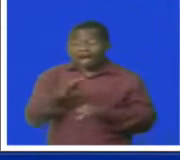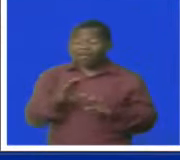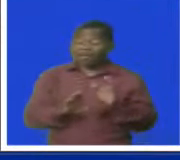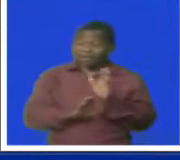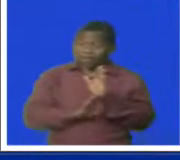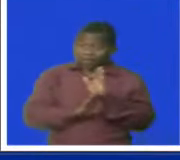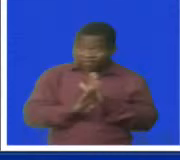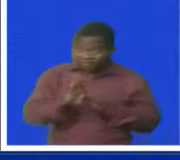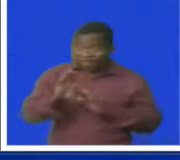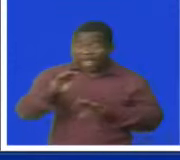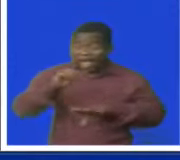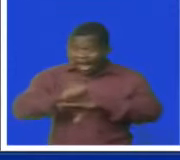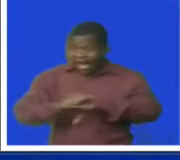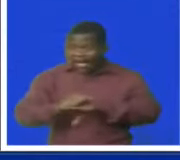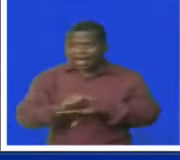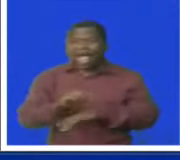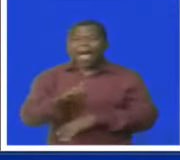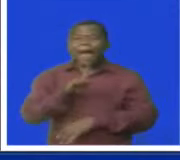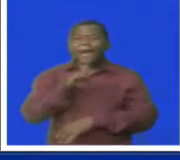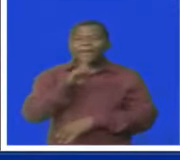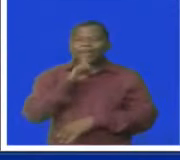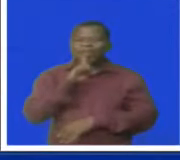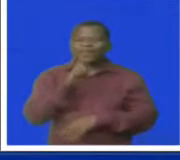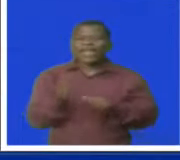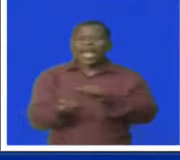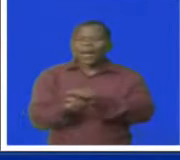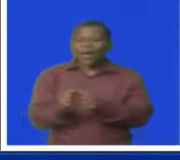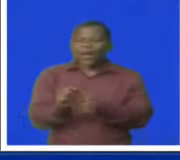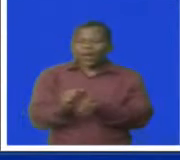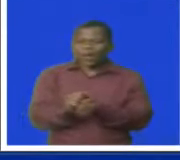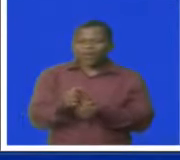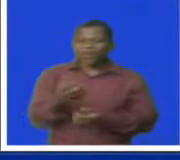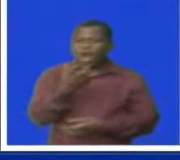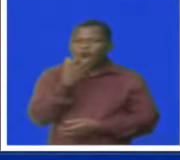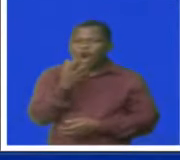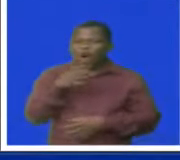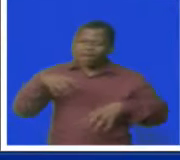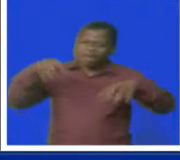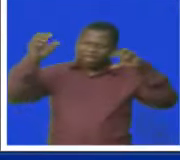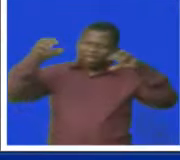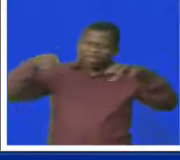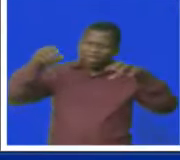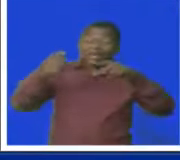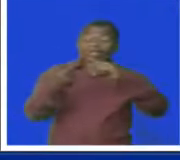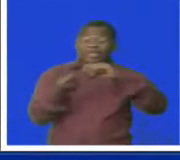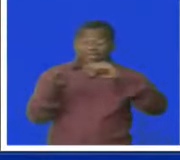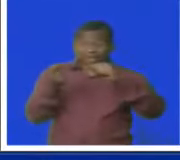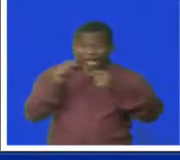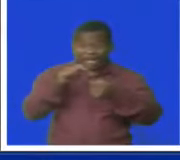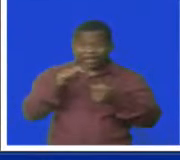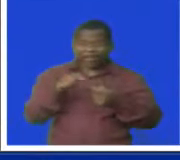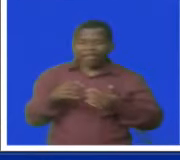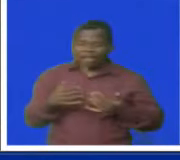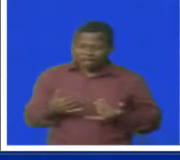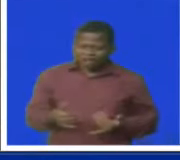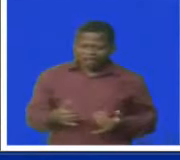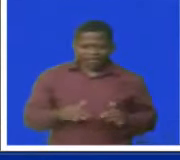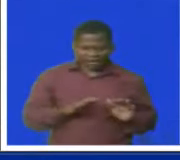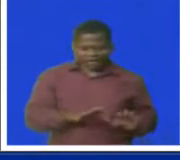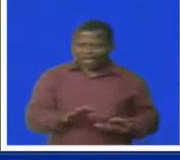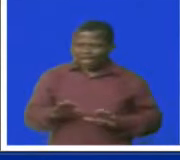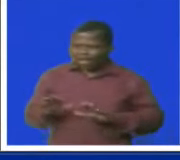seguquguquka kwesimo setelitulu sesilala sikhona khona. Kude lebekati kokuthi sesidabu fakati ifonyo